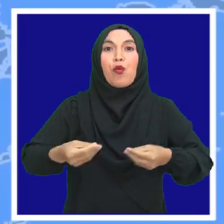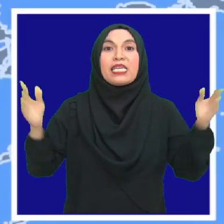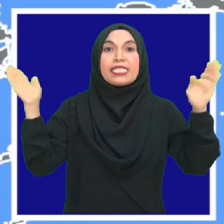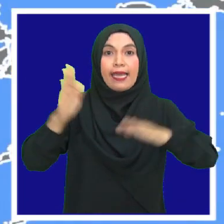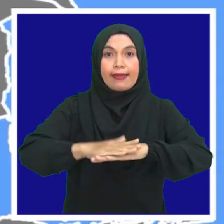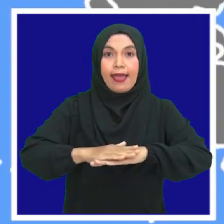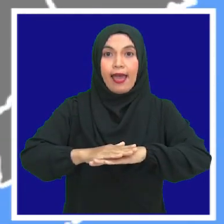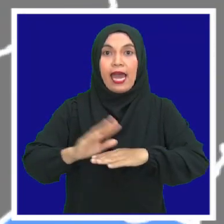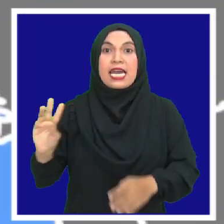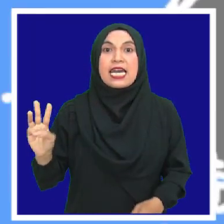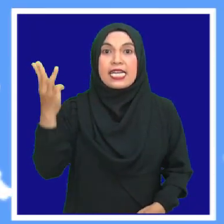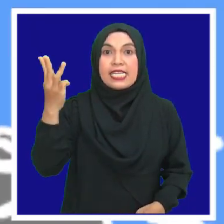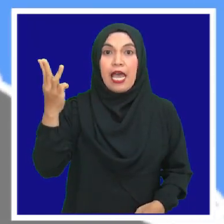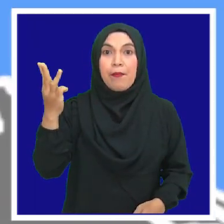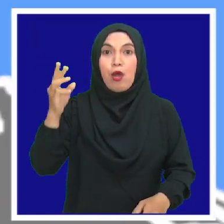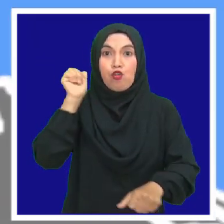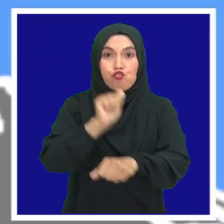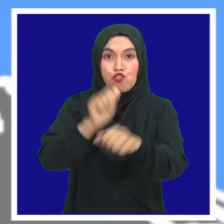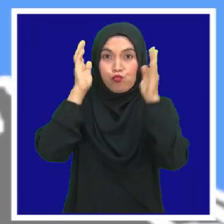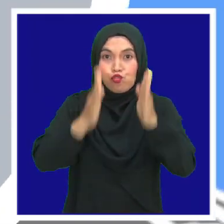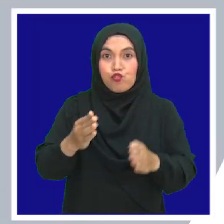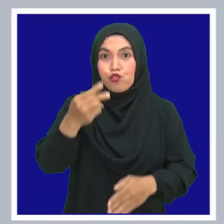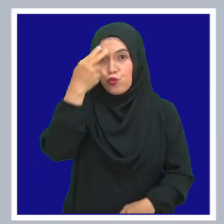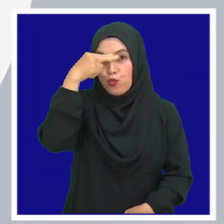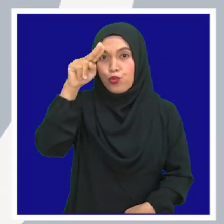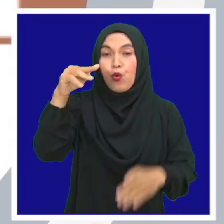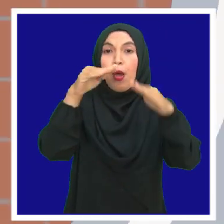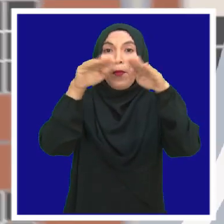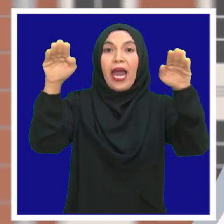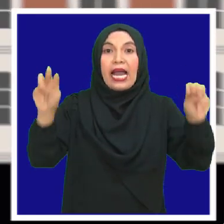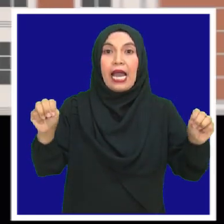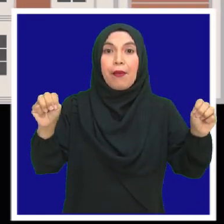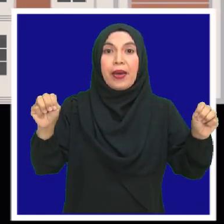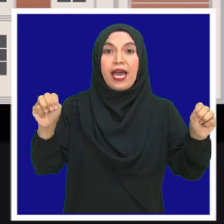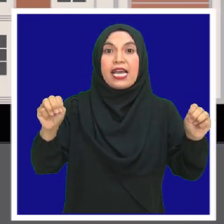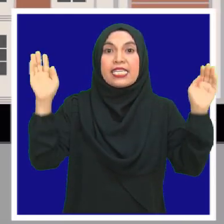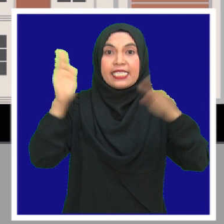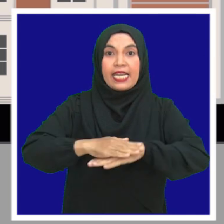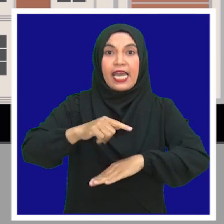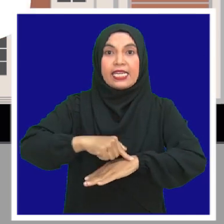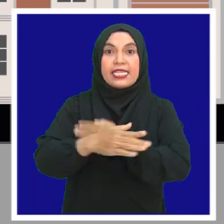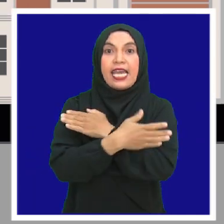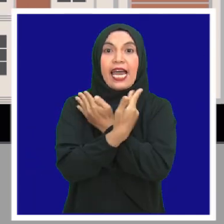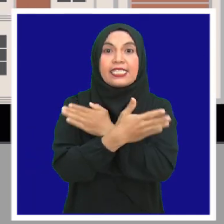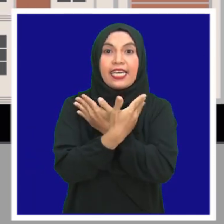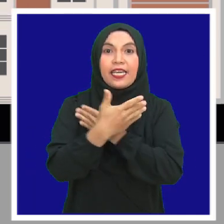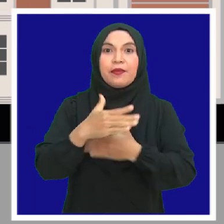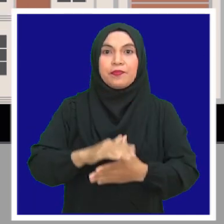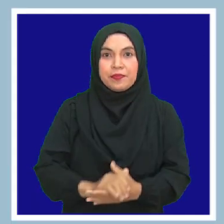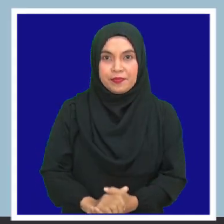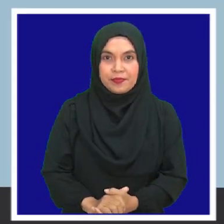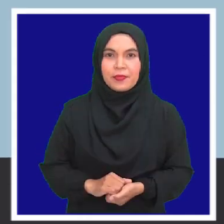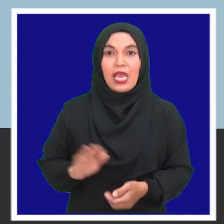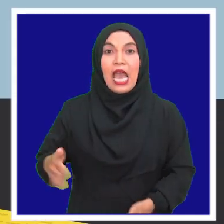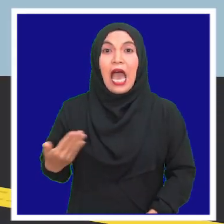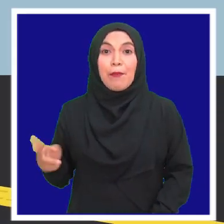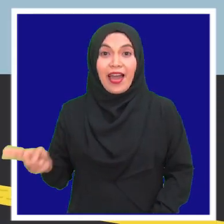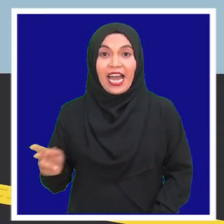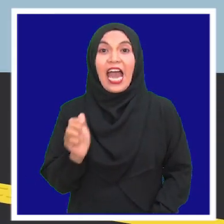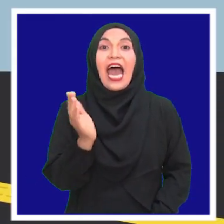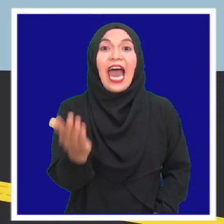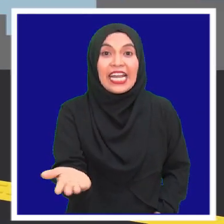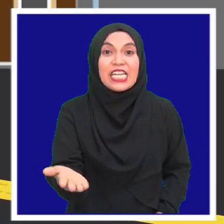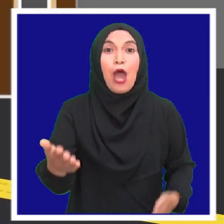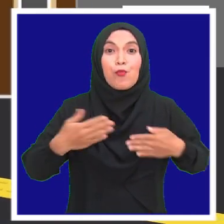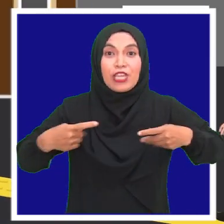syariah jeung kagenep jinayah khusus pikeun pengadilan syariah di Aceh. Dupi anjeun gaduh sengketa patali